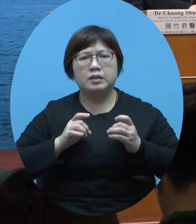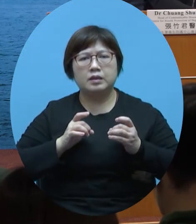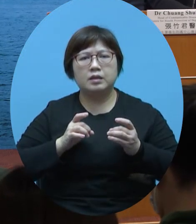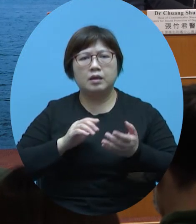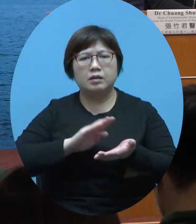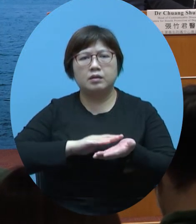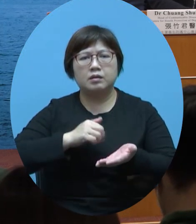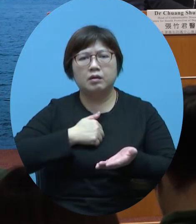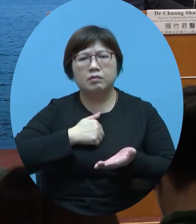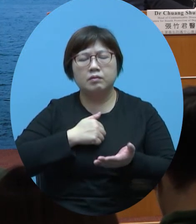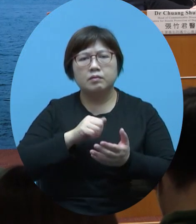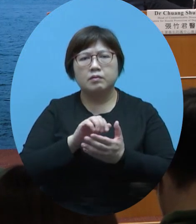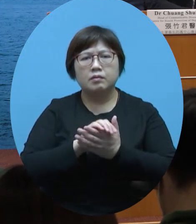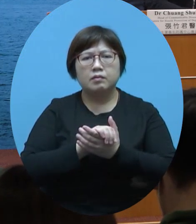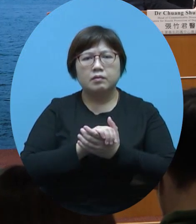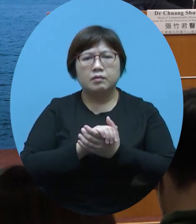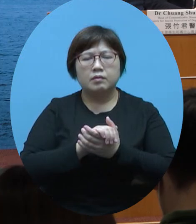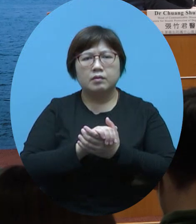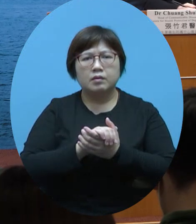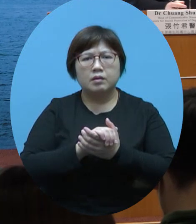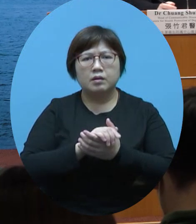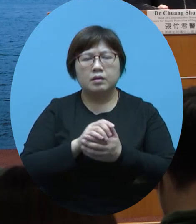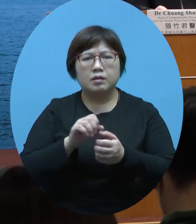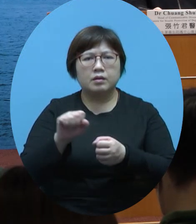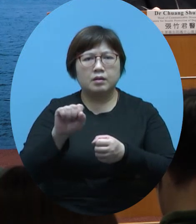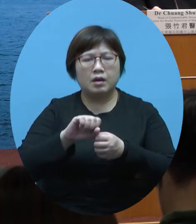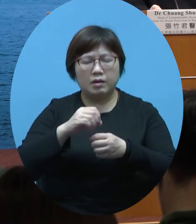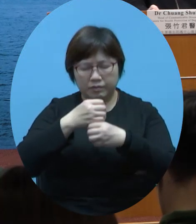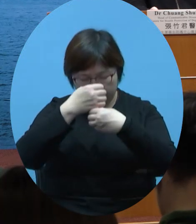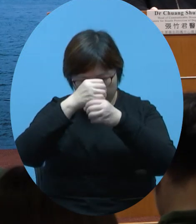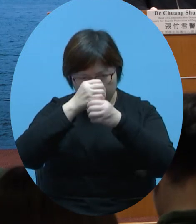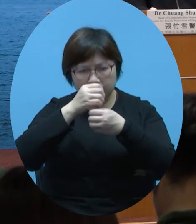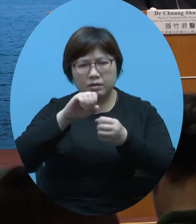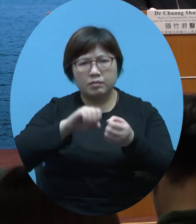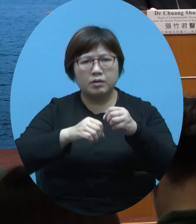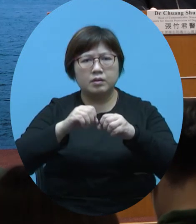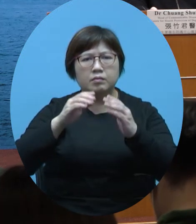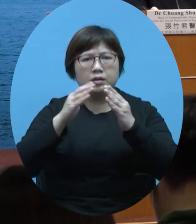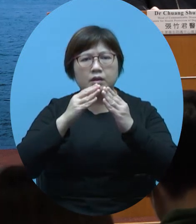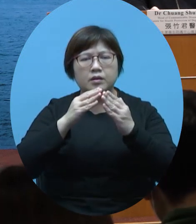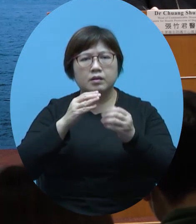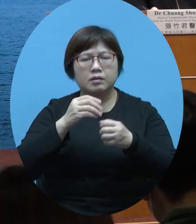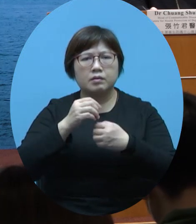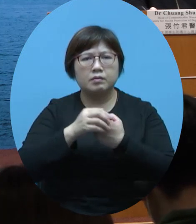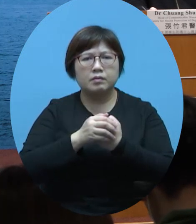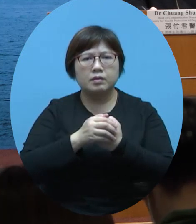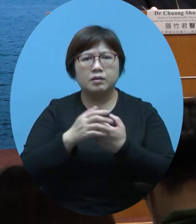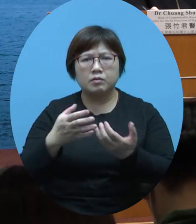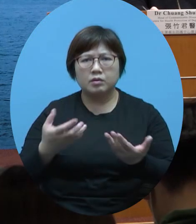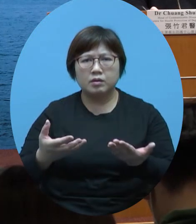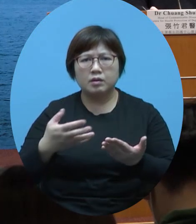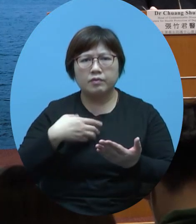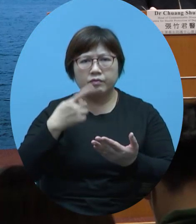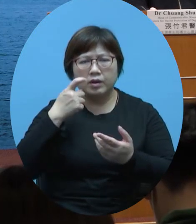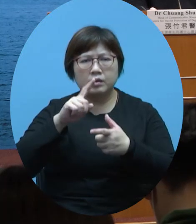個即係。加強肺炎室監測嗰度啦，咁其實你哋即係認為而家嗰個反應，即係一個